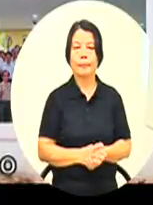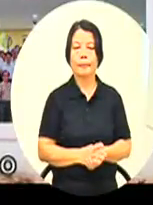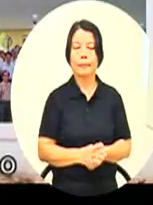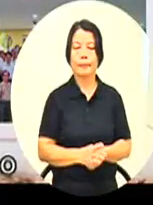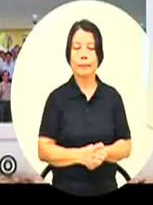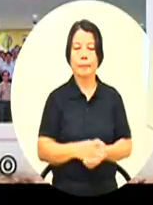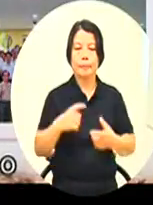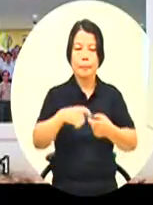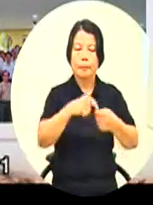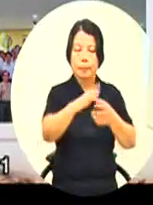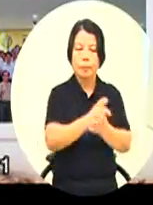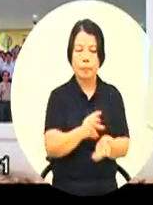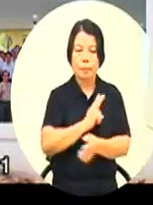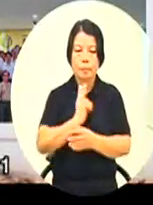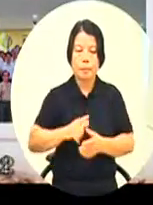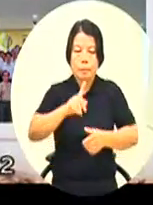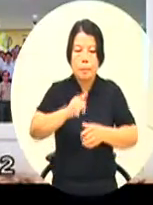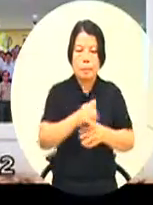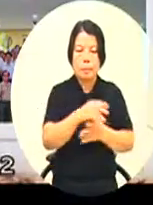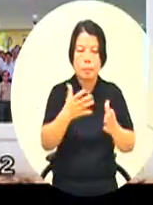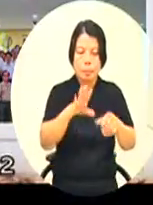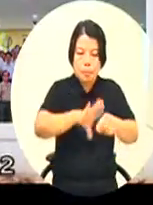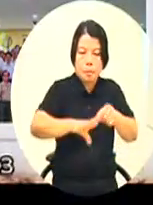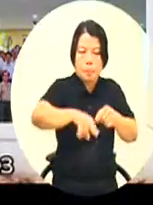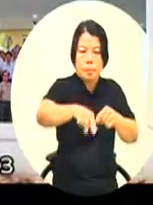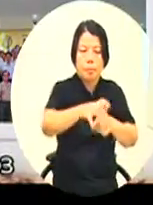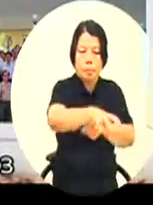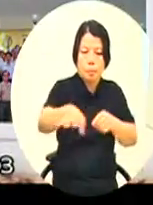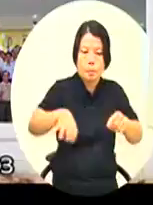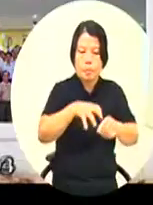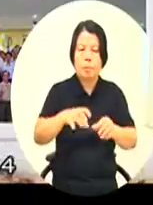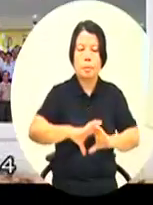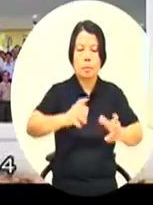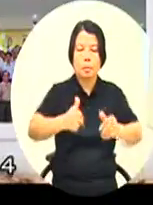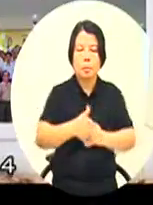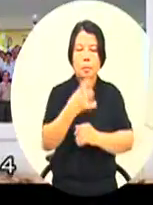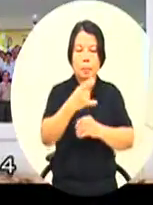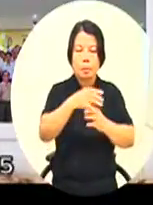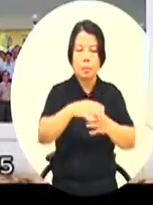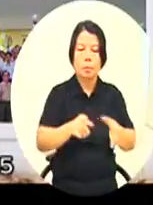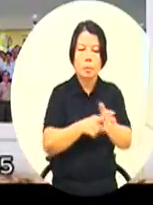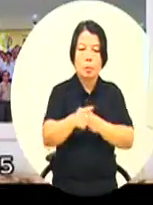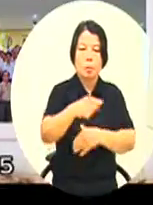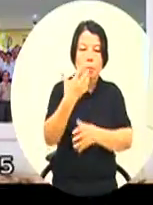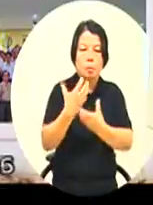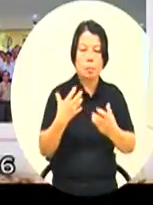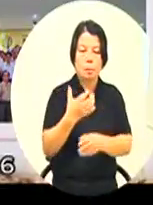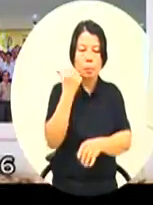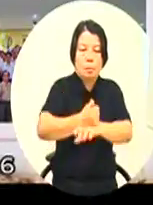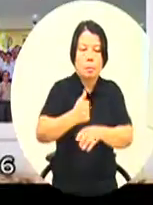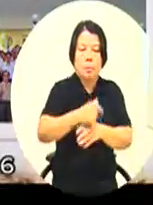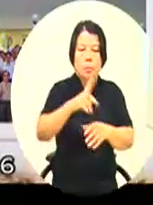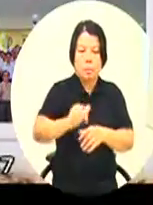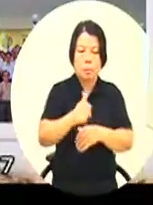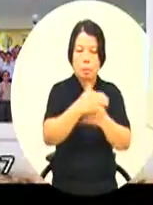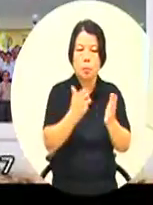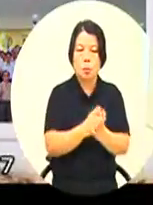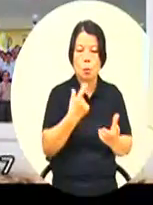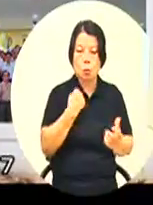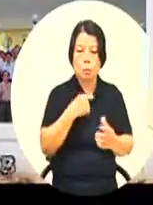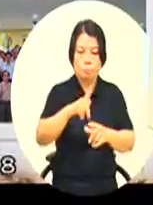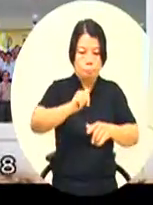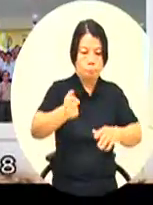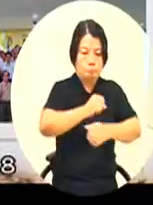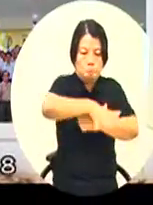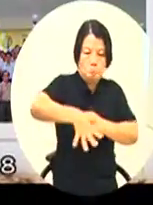那因为我们的兼任老师遍布在南部各个的国立大学，包括我们的专任老师，所以我们建立很强的这个师资结构，例